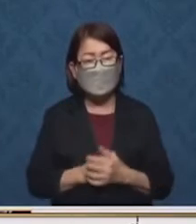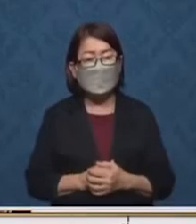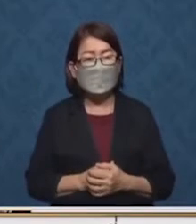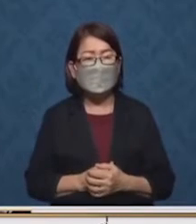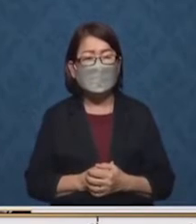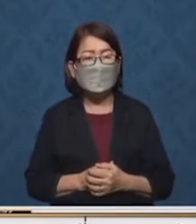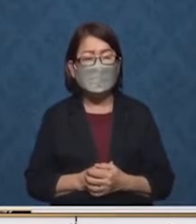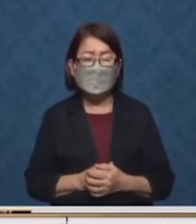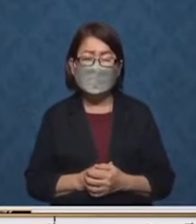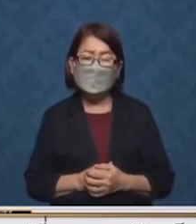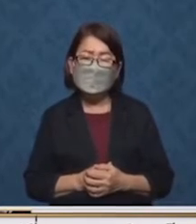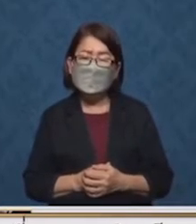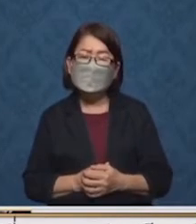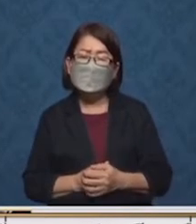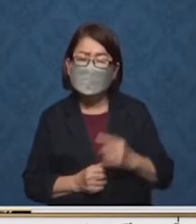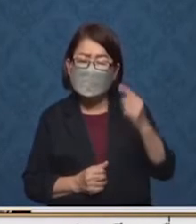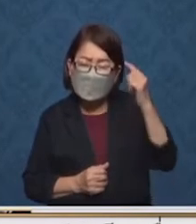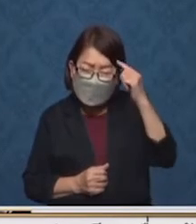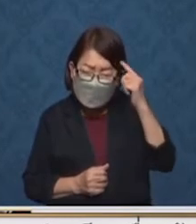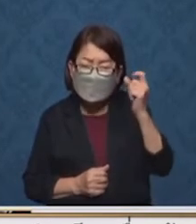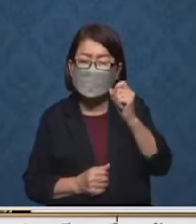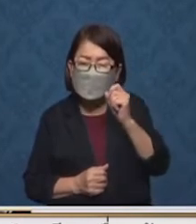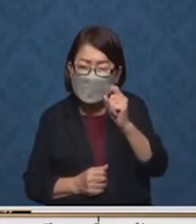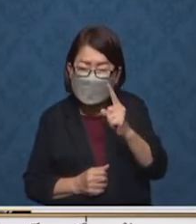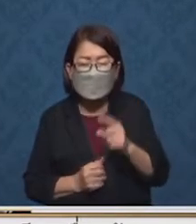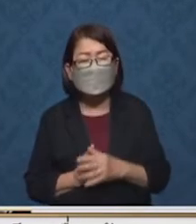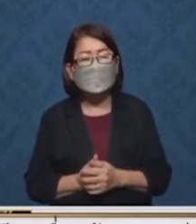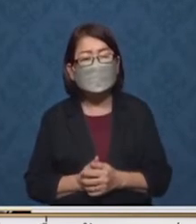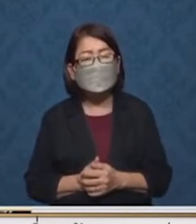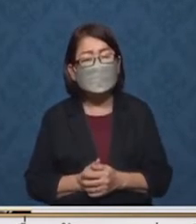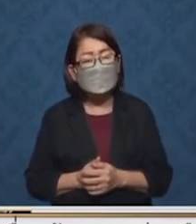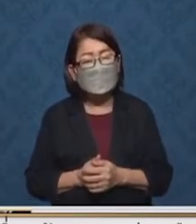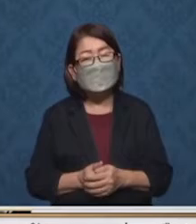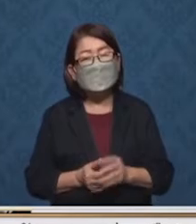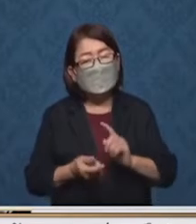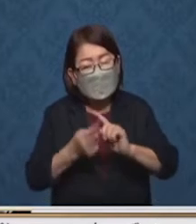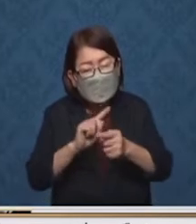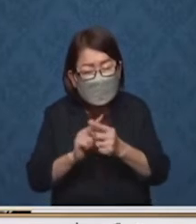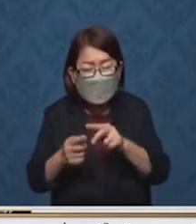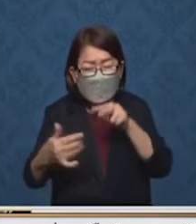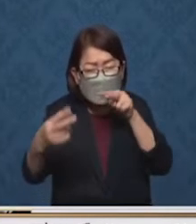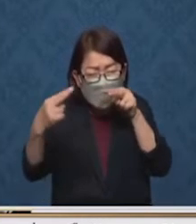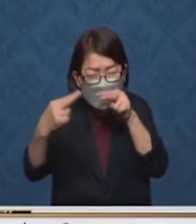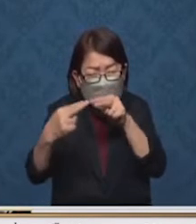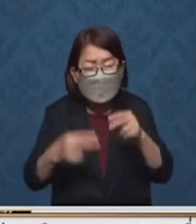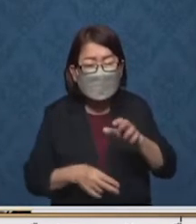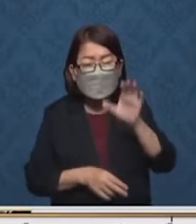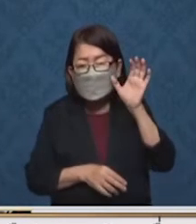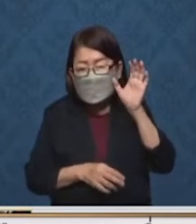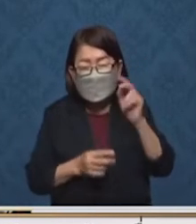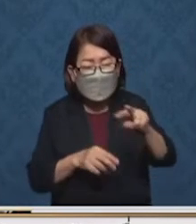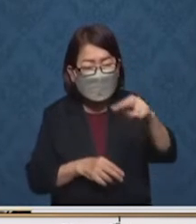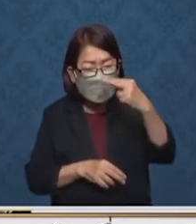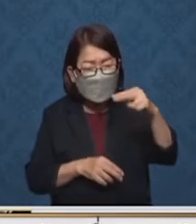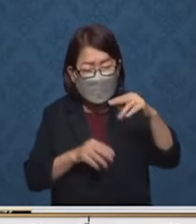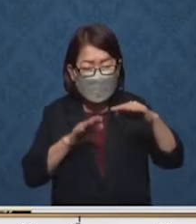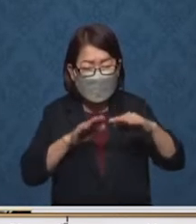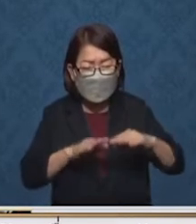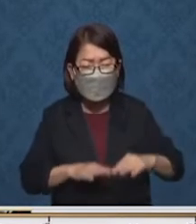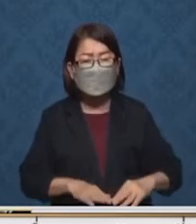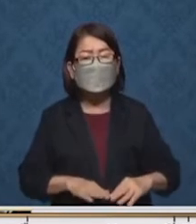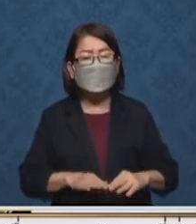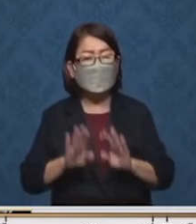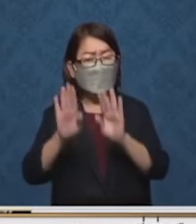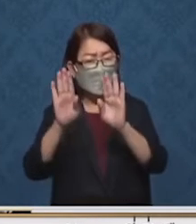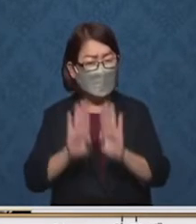ความเชื่อมั่นศรัทธาในเพื่อนมนุษย์มันจะลดลงนี่เป็นการระดับ